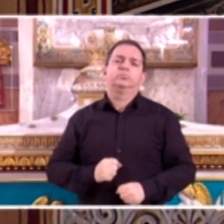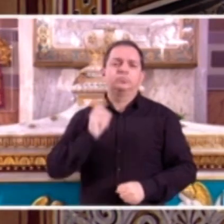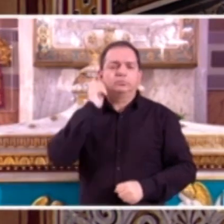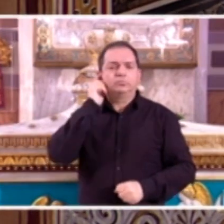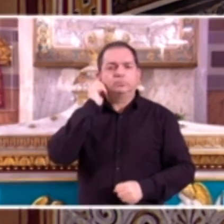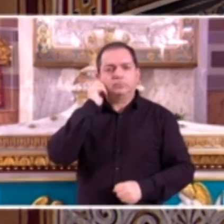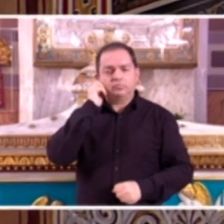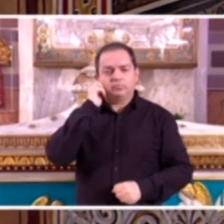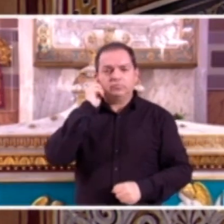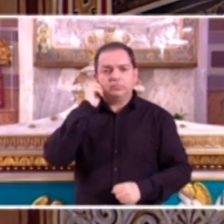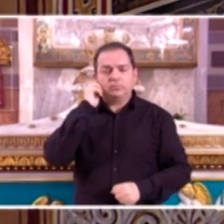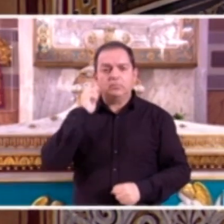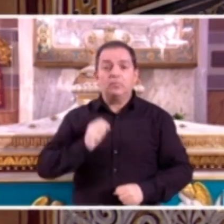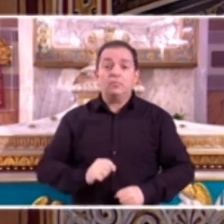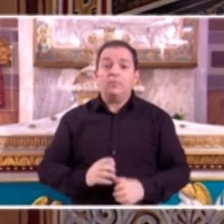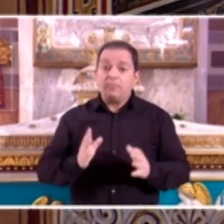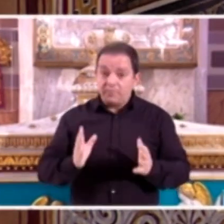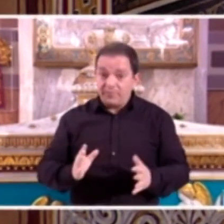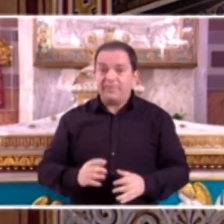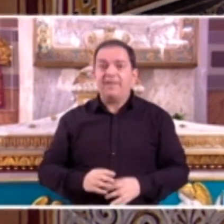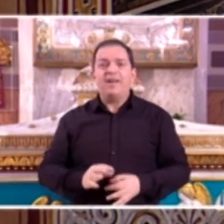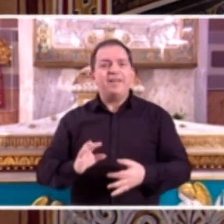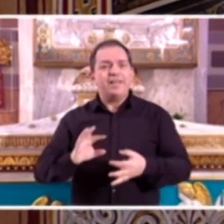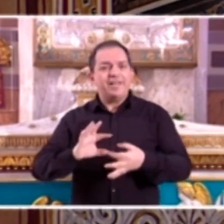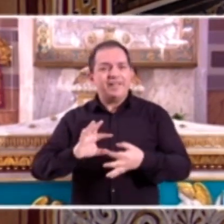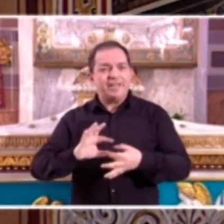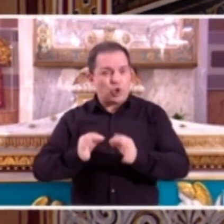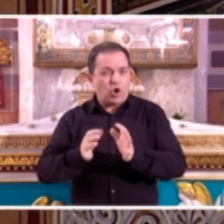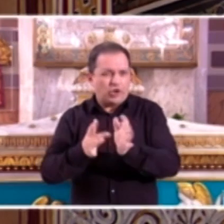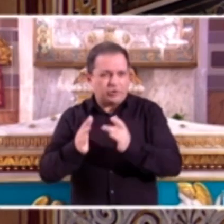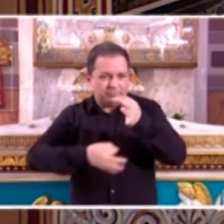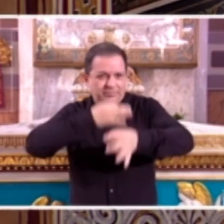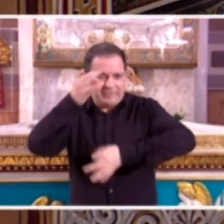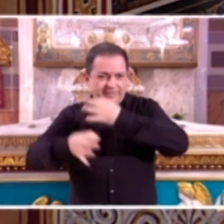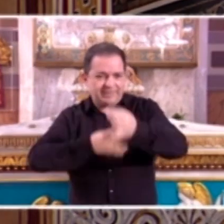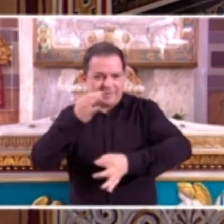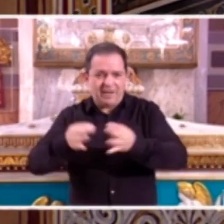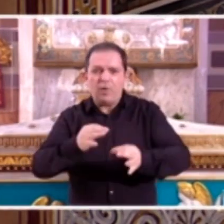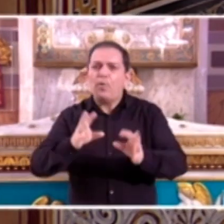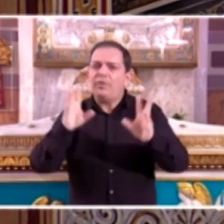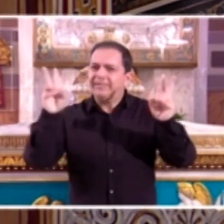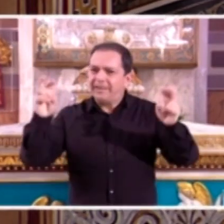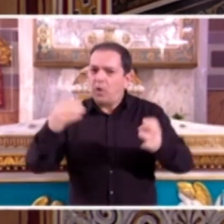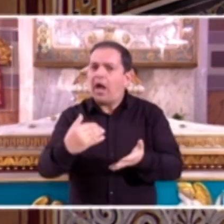Ως εκ τούτου η παραβολή του ασώτου Υιού, όπως είπαμε και στην